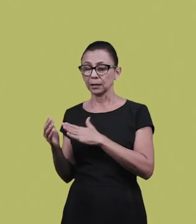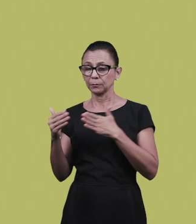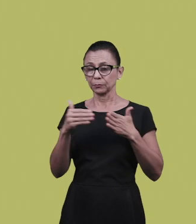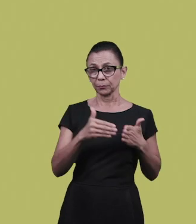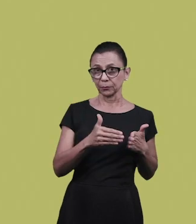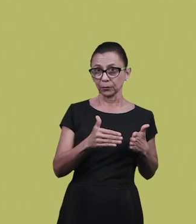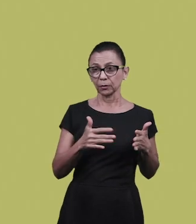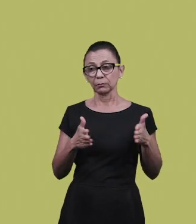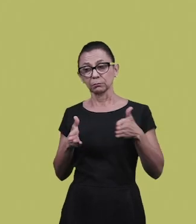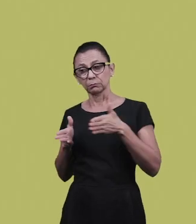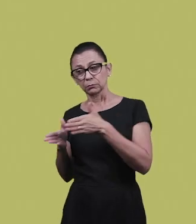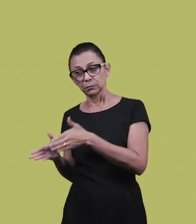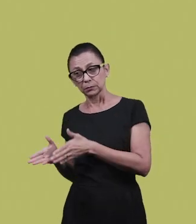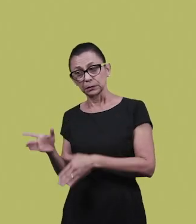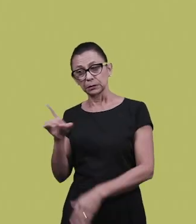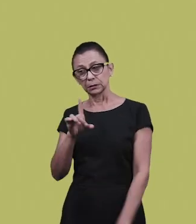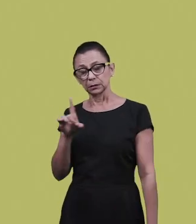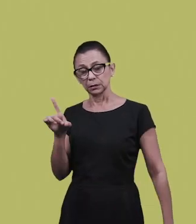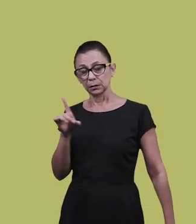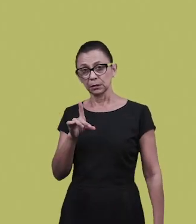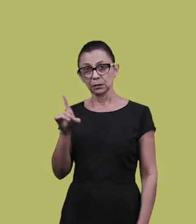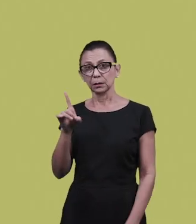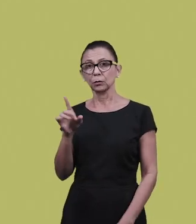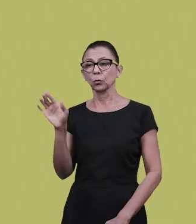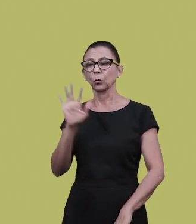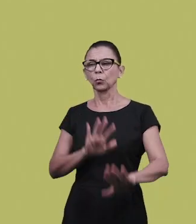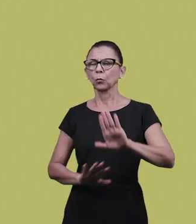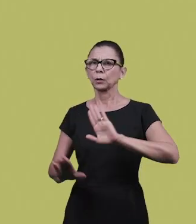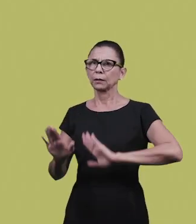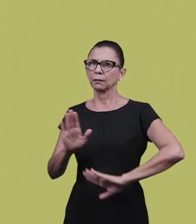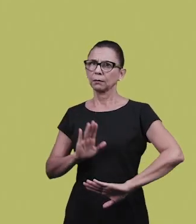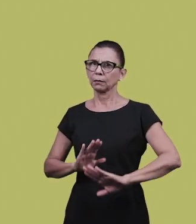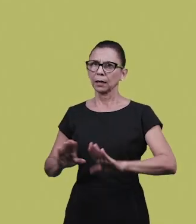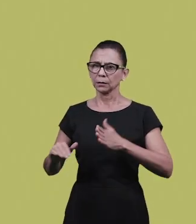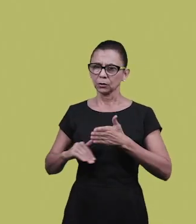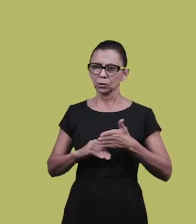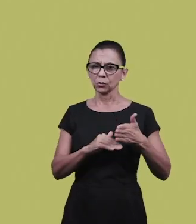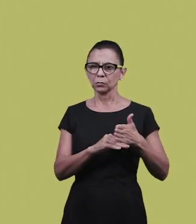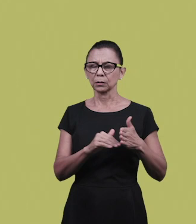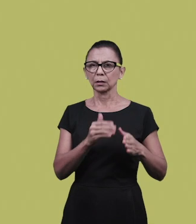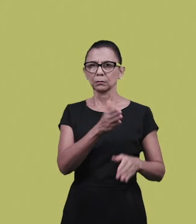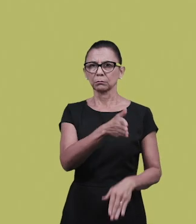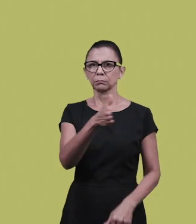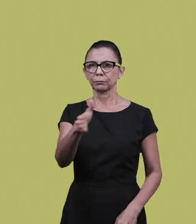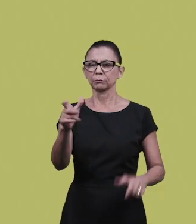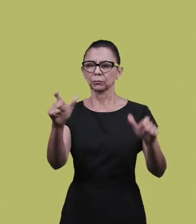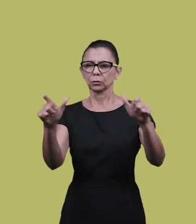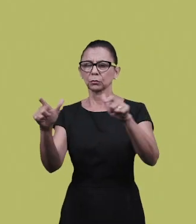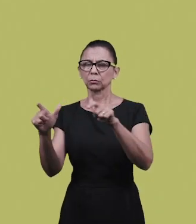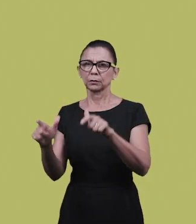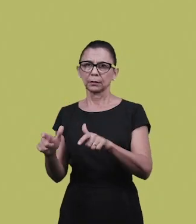gauche, afin que tu puisses te conduire prudemment par où tu iras.